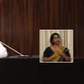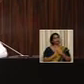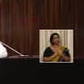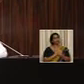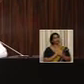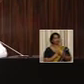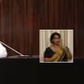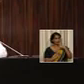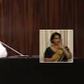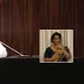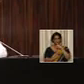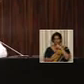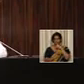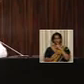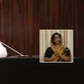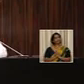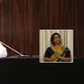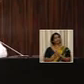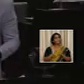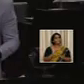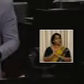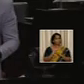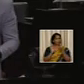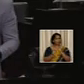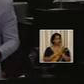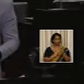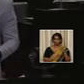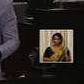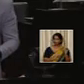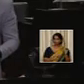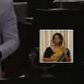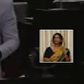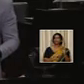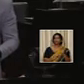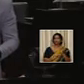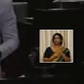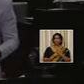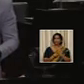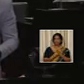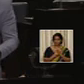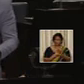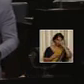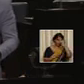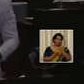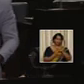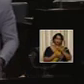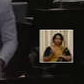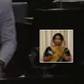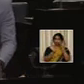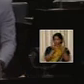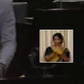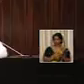ගරු නියෝජ්‍ය කතානායකතුමනි, මිනුවන්ගඩේ නෙල්ලිය සඳ සේවනයන් ලිපිනේ පදිංචි KMA කීරවැල්ල මාතාගෙන් ලැබුණු පෙත්සමක්